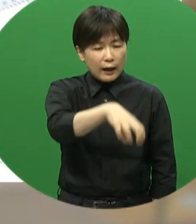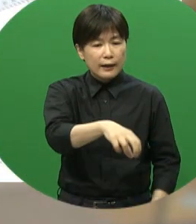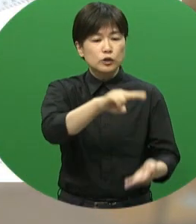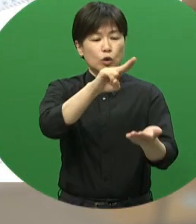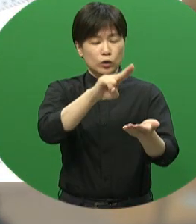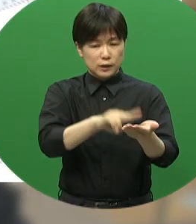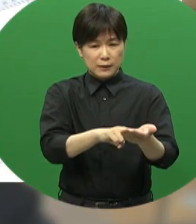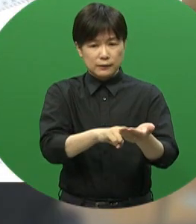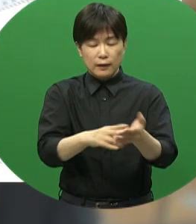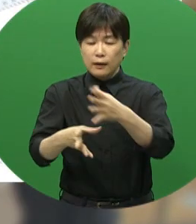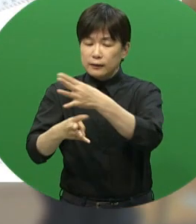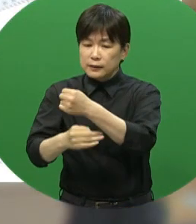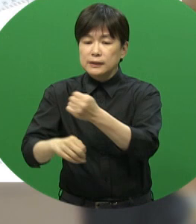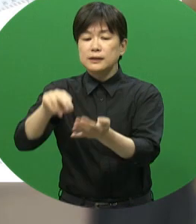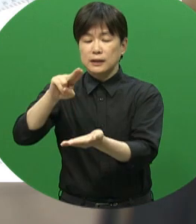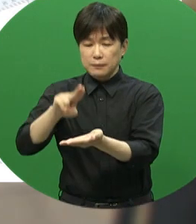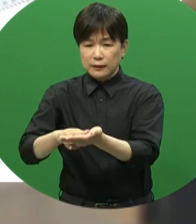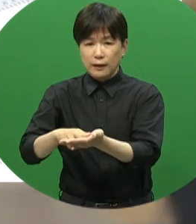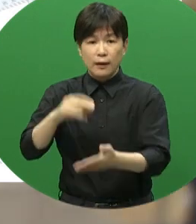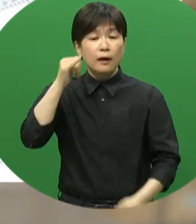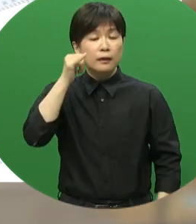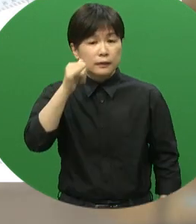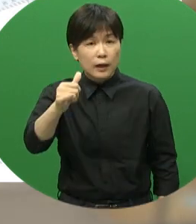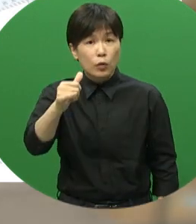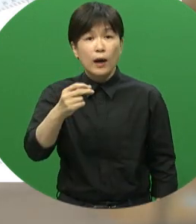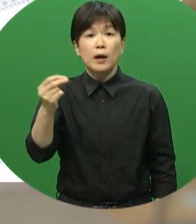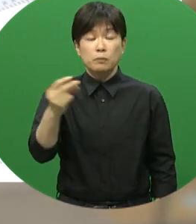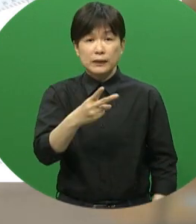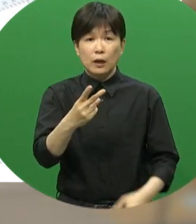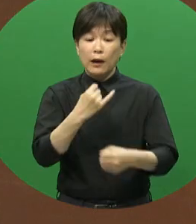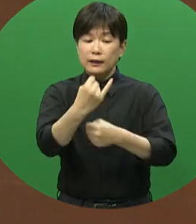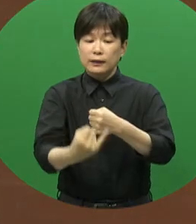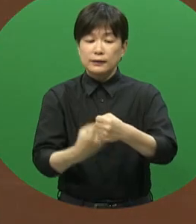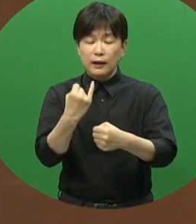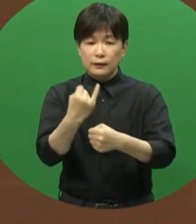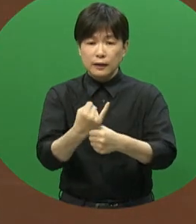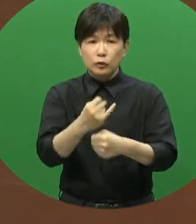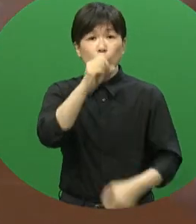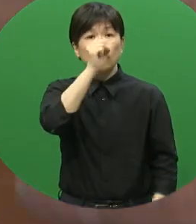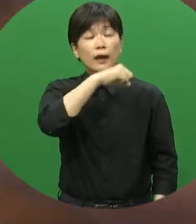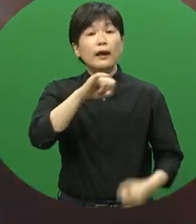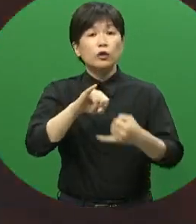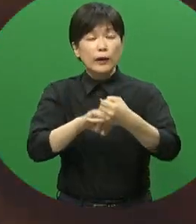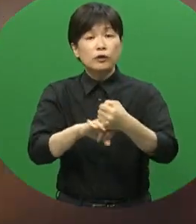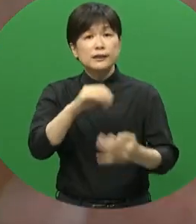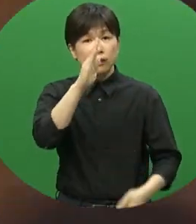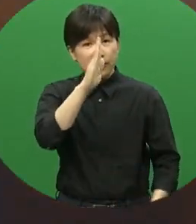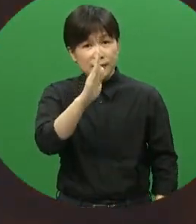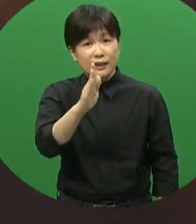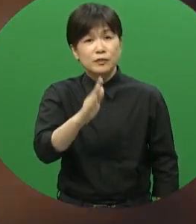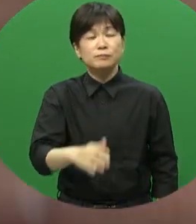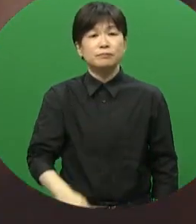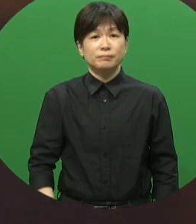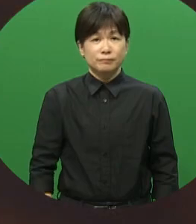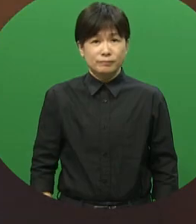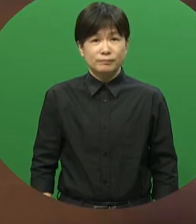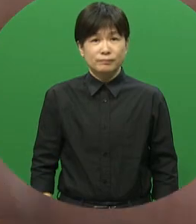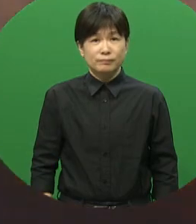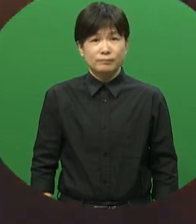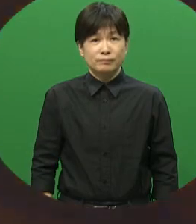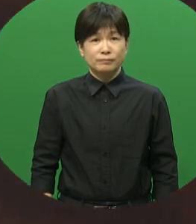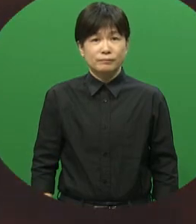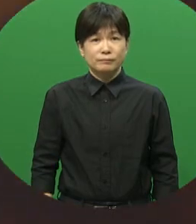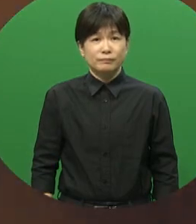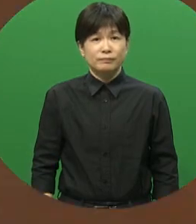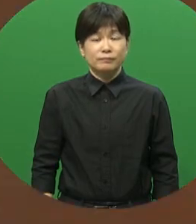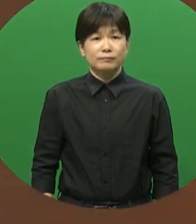13カ所、都合の良い日時と会場を選んで予約。予約は電話をするかインターネットの専用